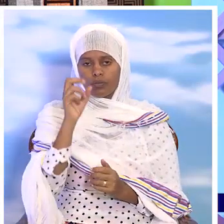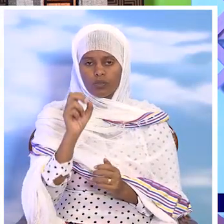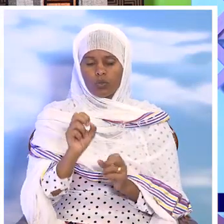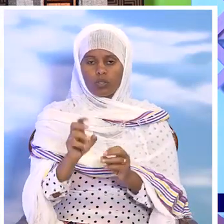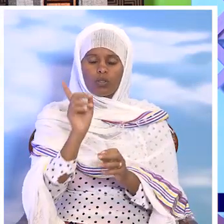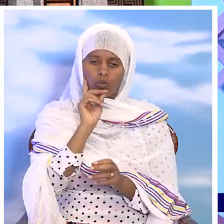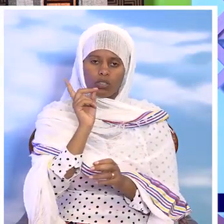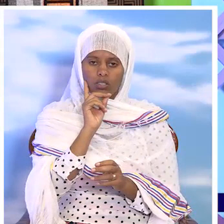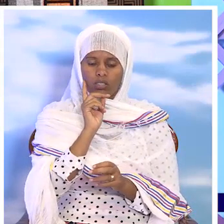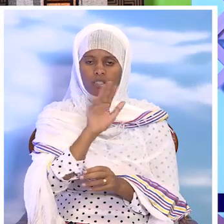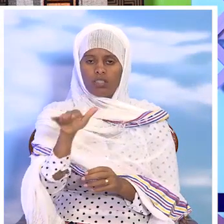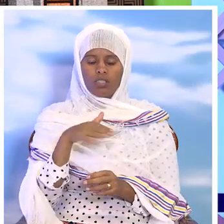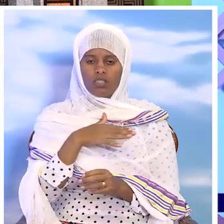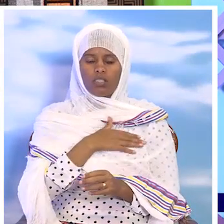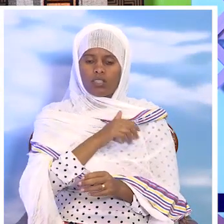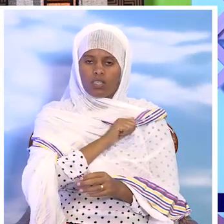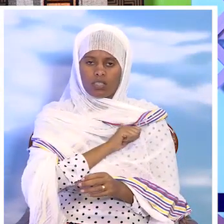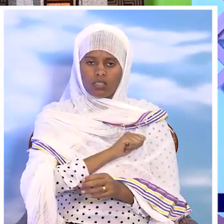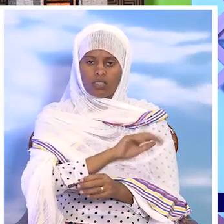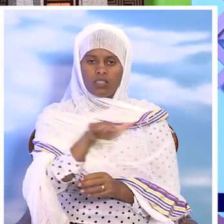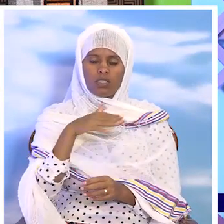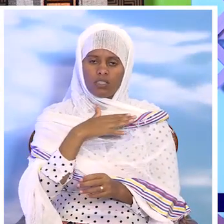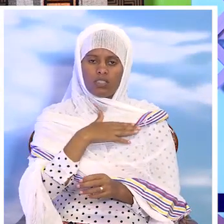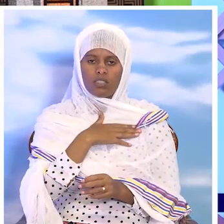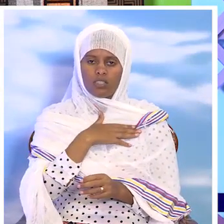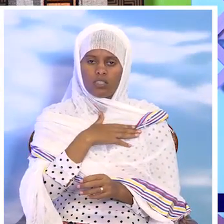ግዜ ንሕና እውን እንተተዓገስና ንሕና እውን ዲያብሎስ